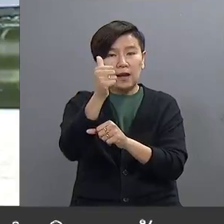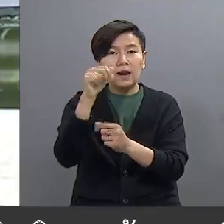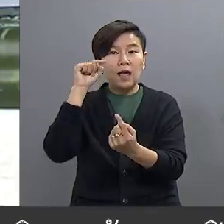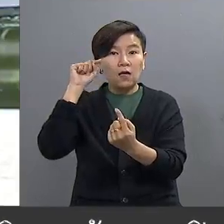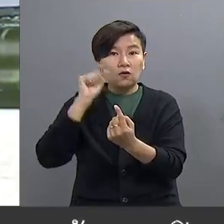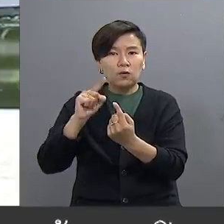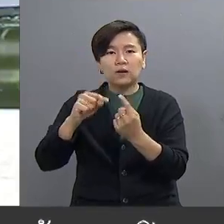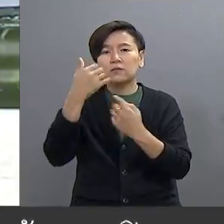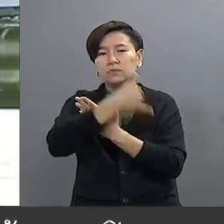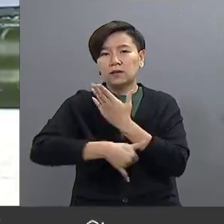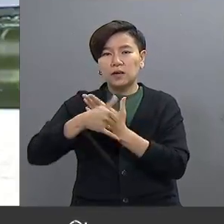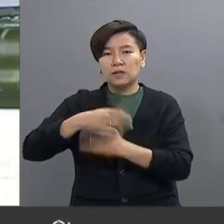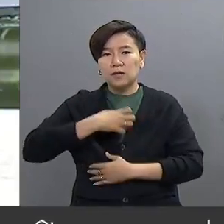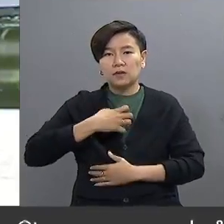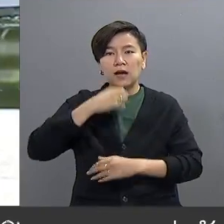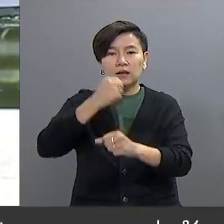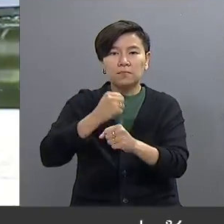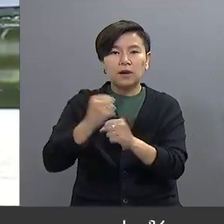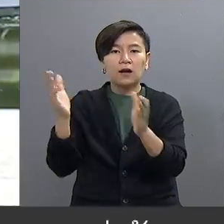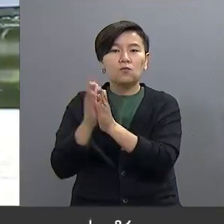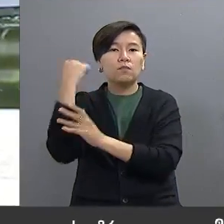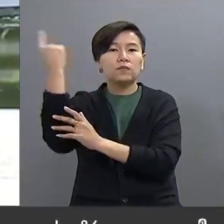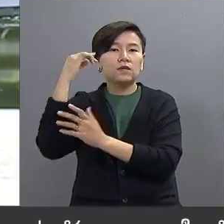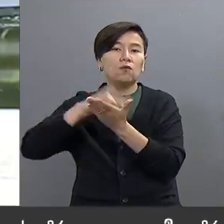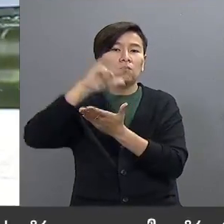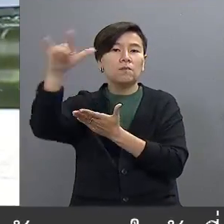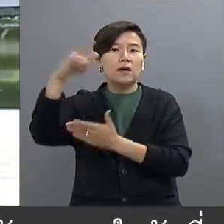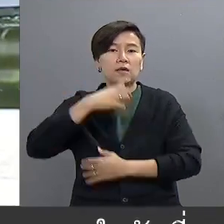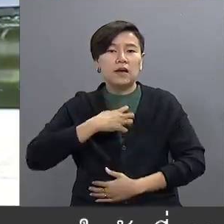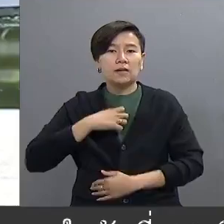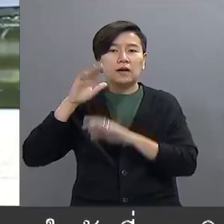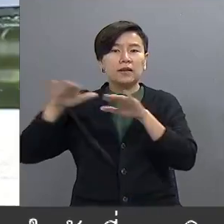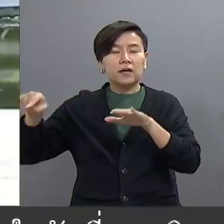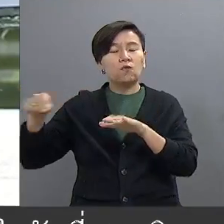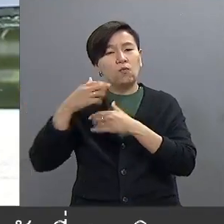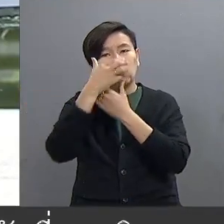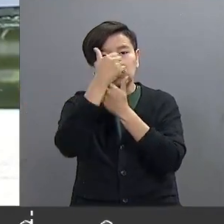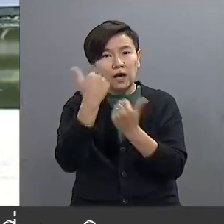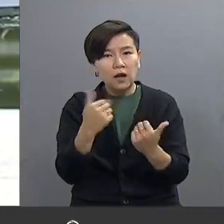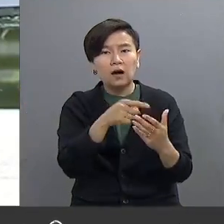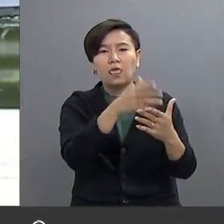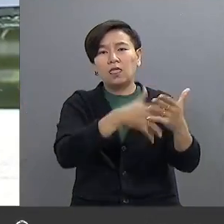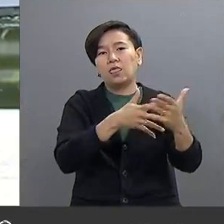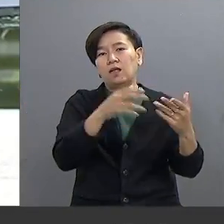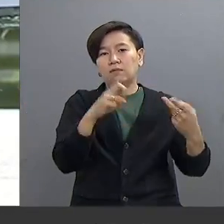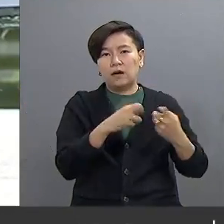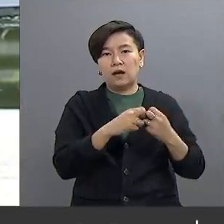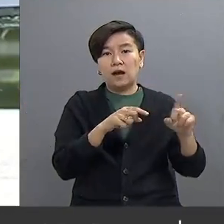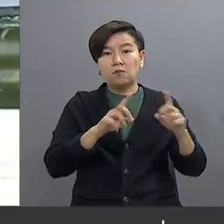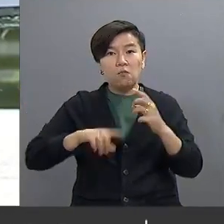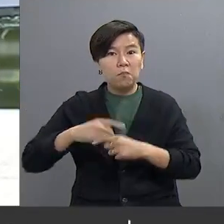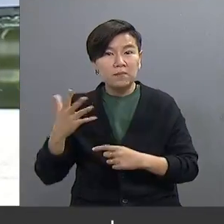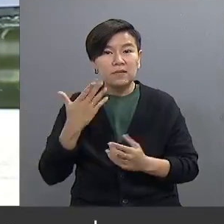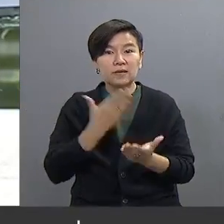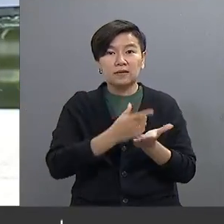นะคะคือทำงานได้ด้วยเที่ยวได้ด้วยอะไรแบบนี้นะคะก็เป็นที่สนอกสนใจนะคะแต่ถ้าเกิดว่าไม่ได้ไปตามสัญญาเนี่ย